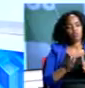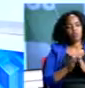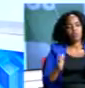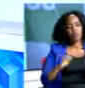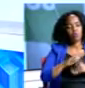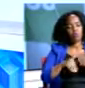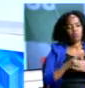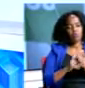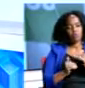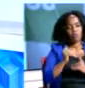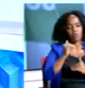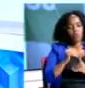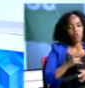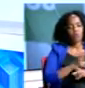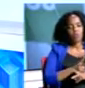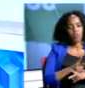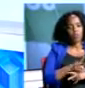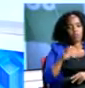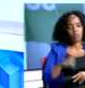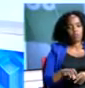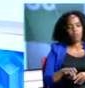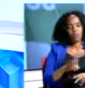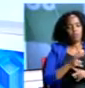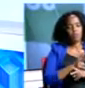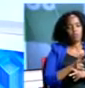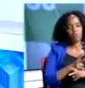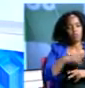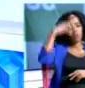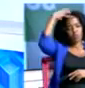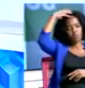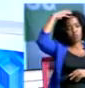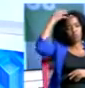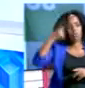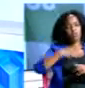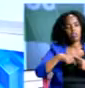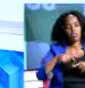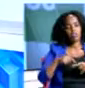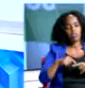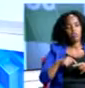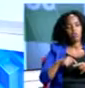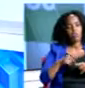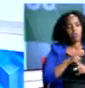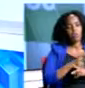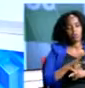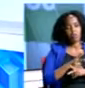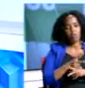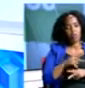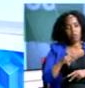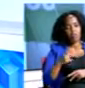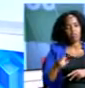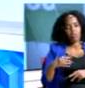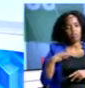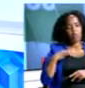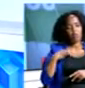hunda caalu of eeggachuun barbaachisaadha. Of eeggannoo mootummaan adeemsisuu qabu haasa'aa jirra. Of eeggannoo uummanni akka nama